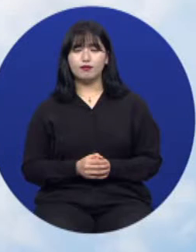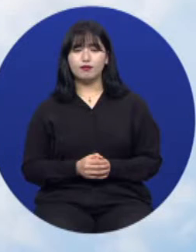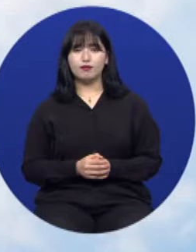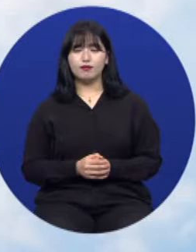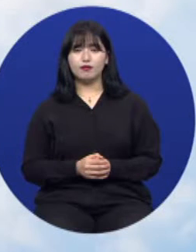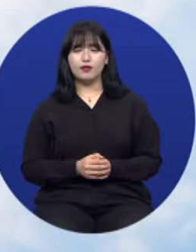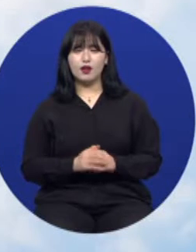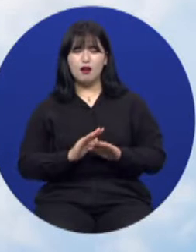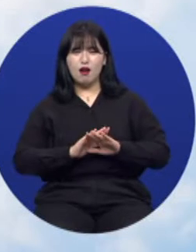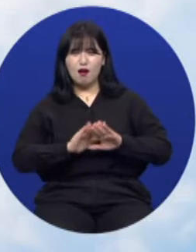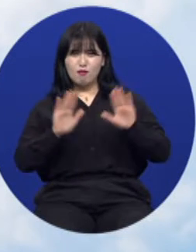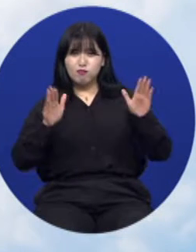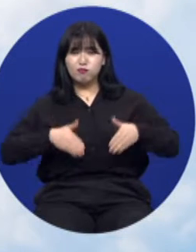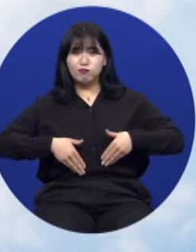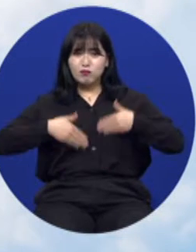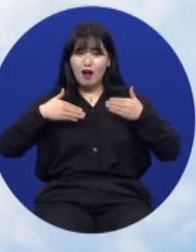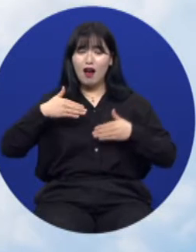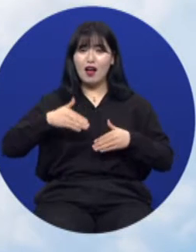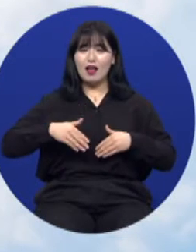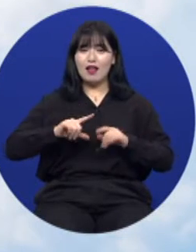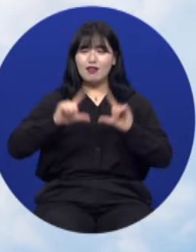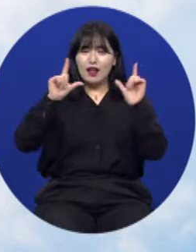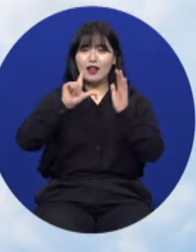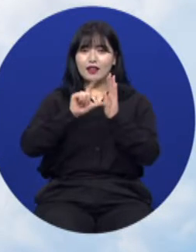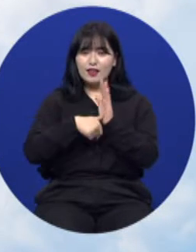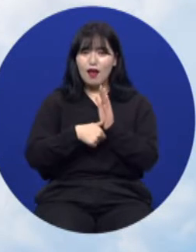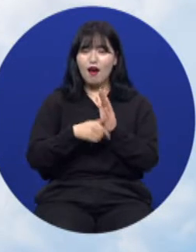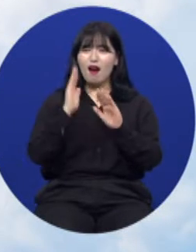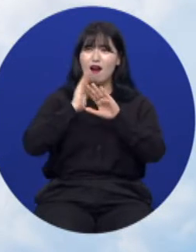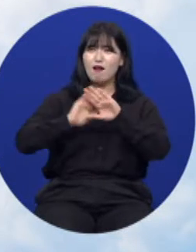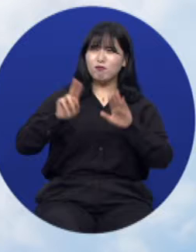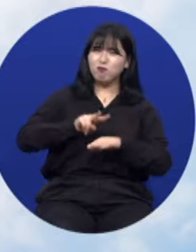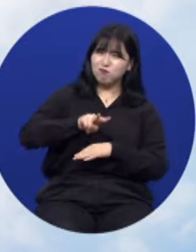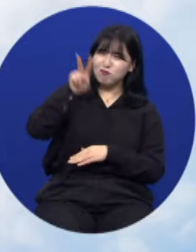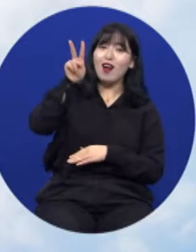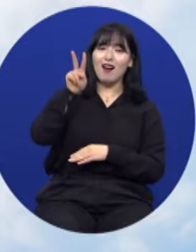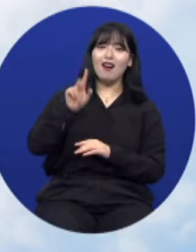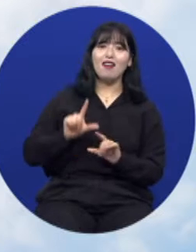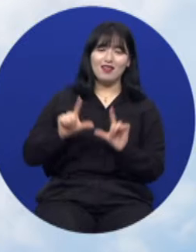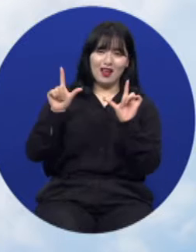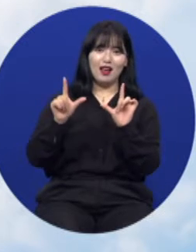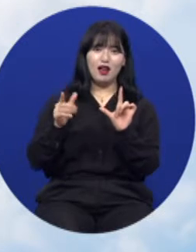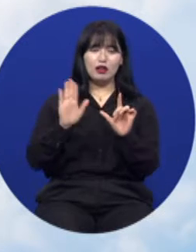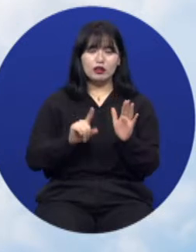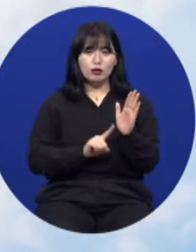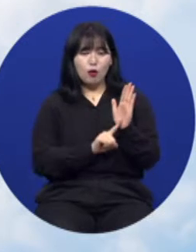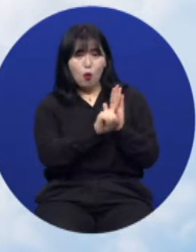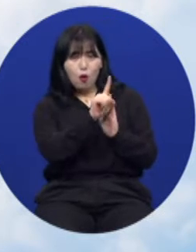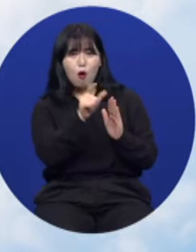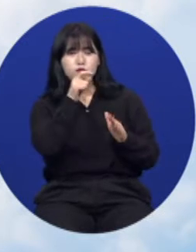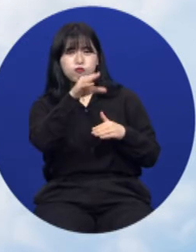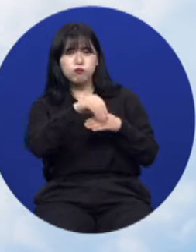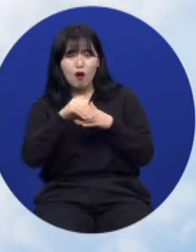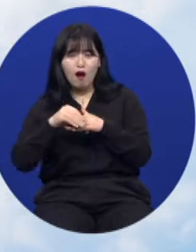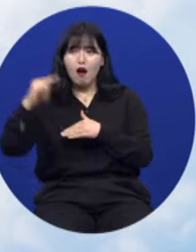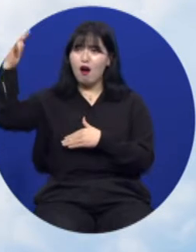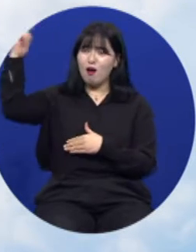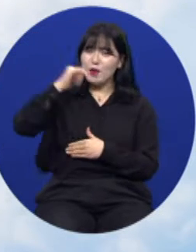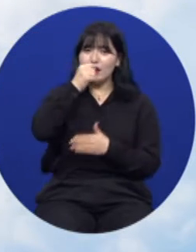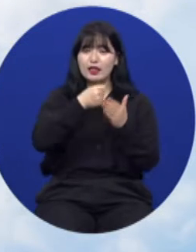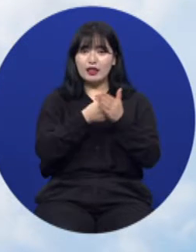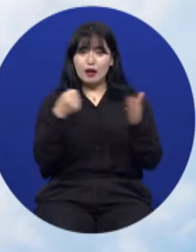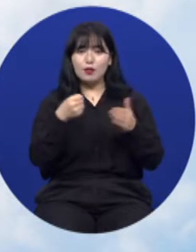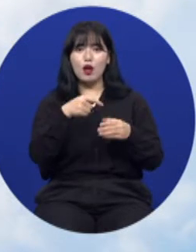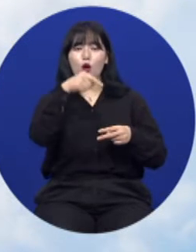확장한 봄날씨에 자꾸만 하늘을 올려다 보게 되는 하루 였는데요 고온다습한 공기의 볕도 강해서 오늘 제조시 외도동 에나